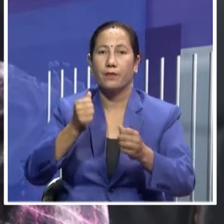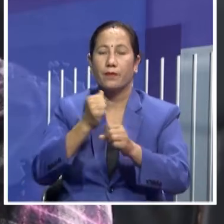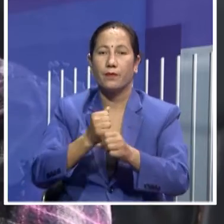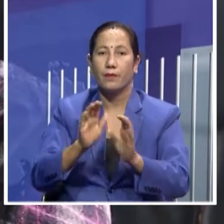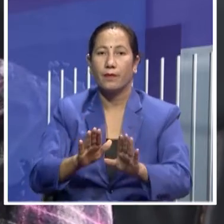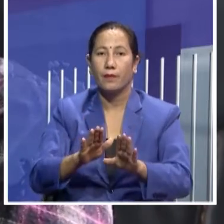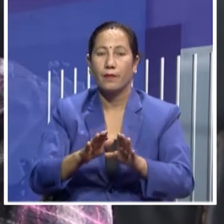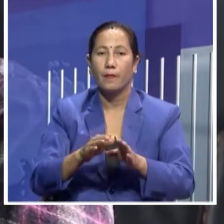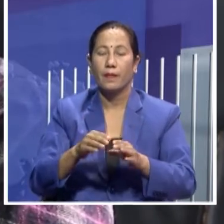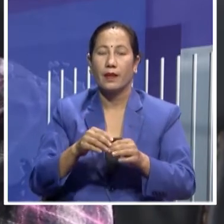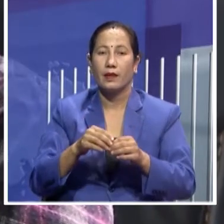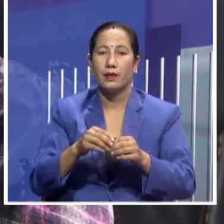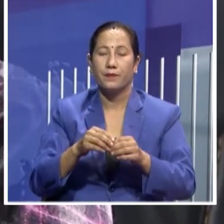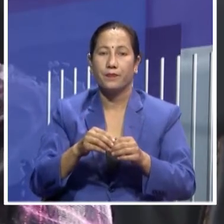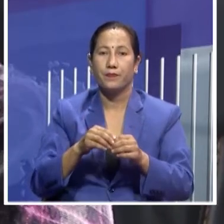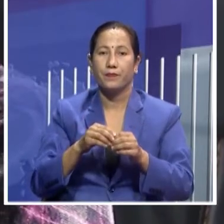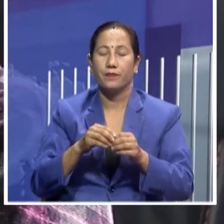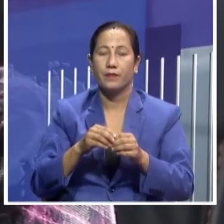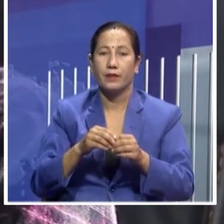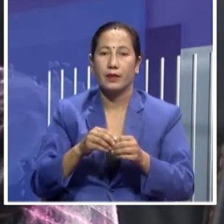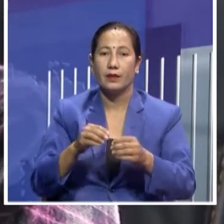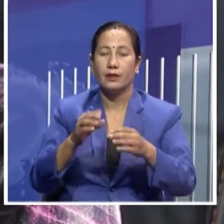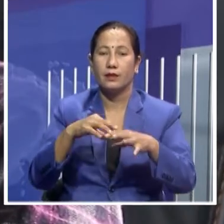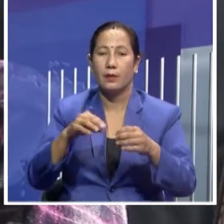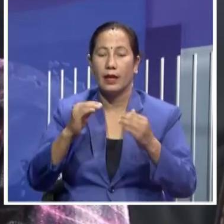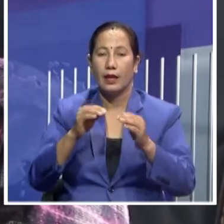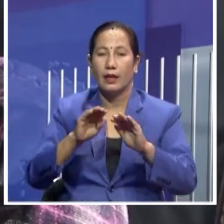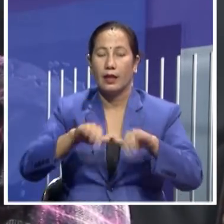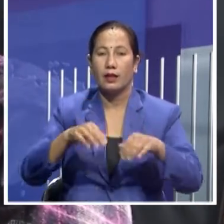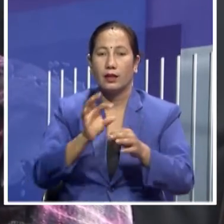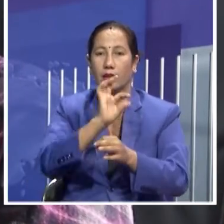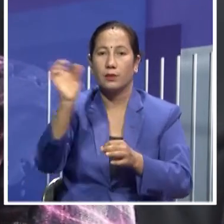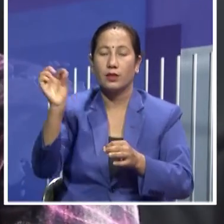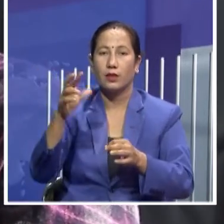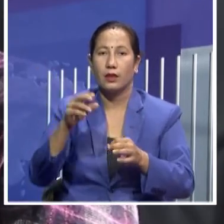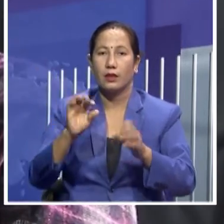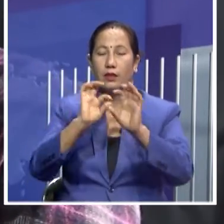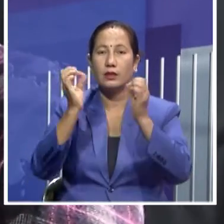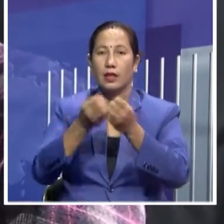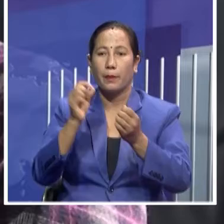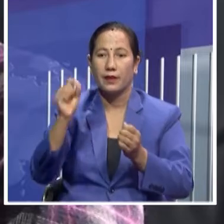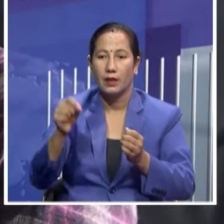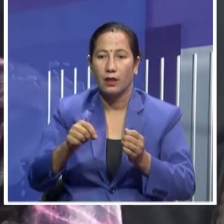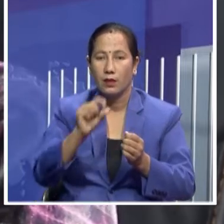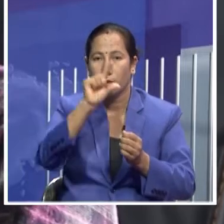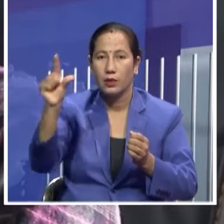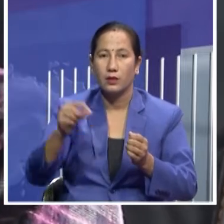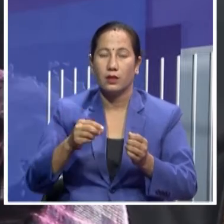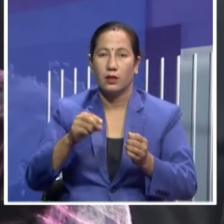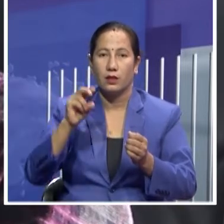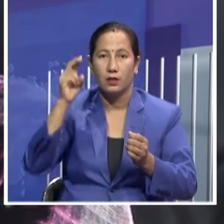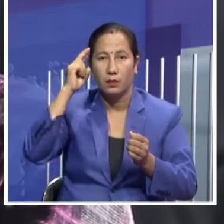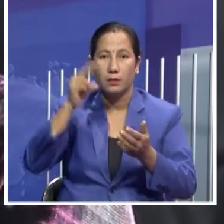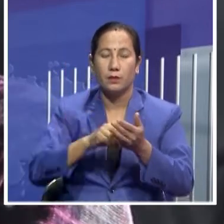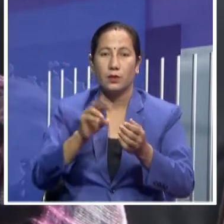सडक सीमाभित्र चाहिँ छौँ भनेदेखि चाहिँ सीमा खाली गर्ने विषय चाहिँ अब त्यो सामान्य कानुन सम्मत विषय मान्नुपर्छ र यसमा